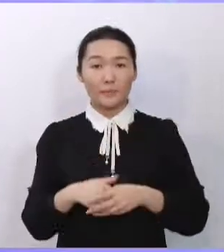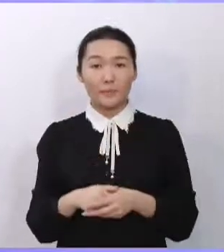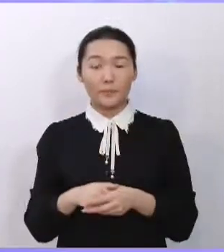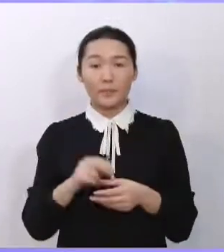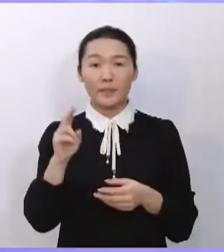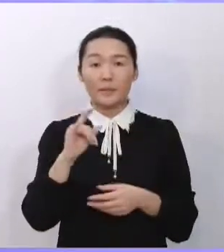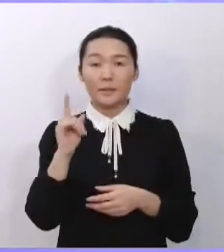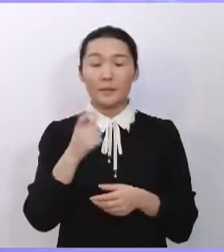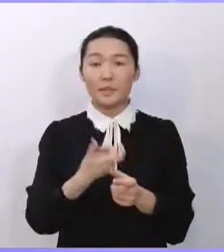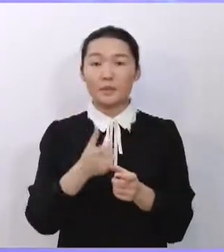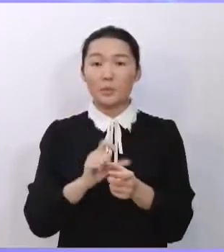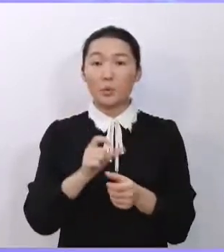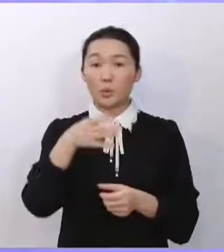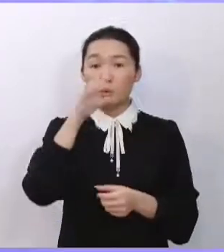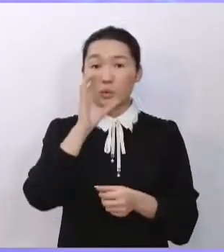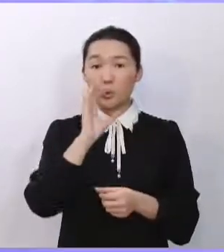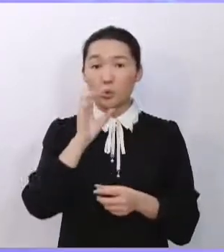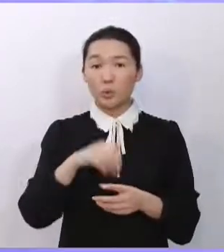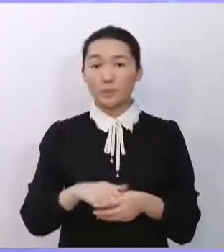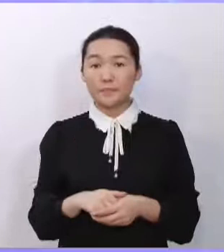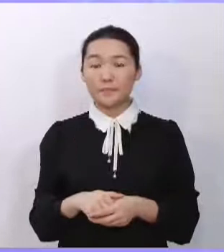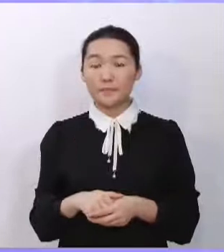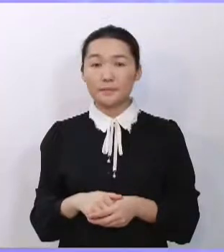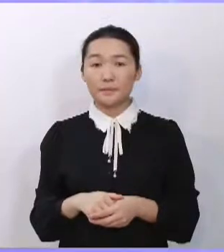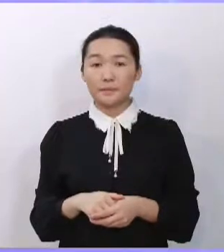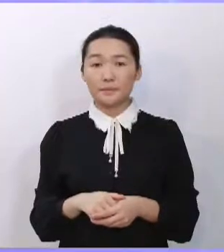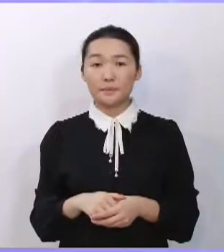Кымыз бул сусундук.